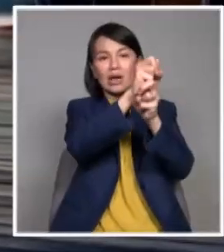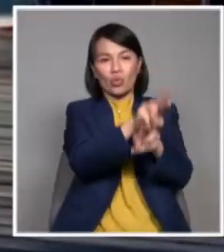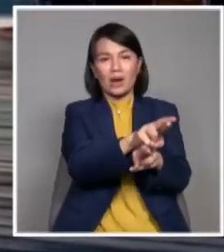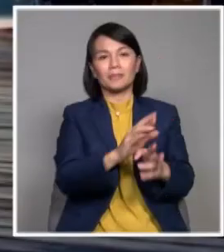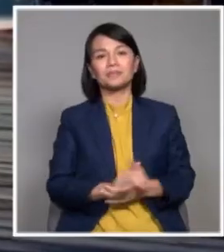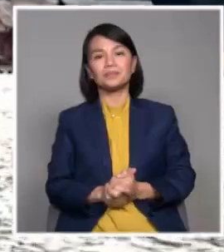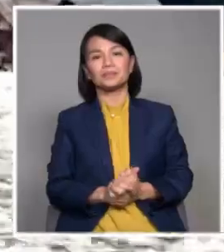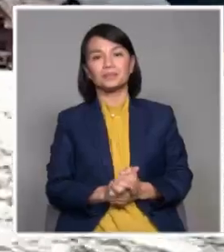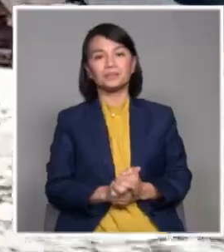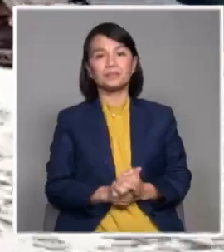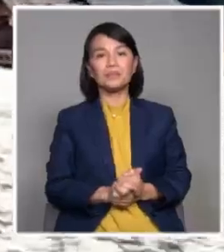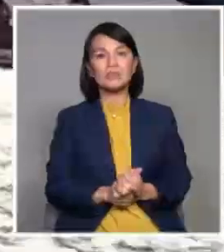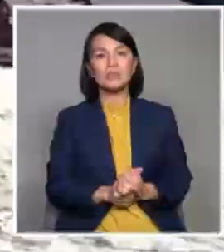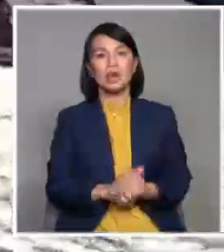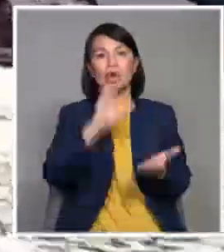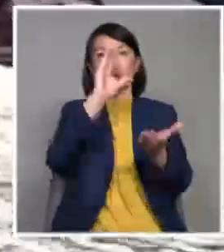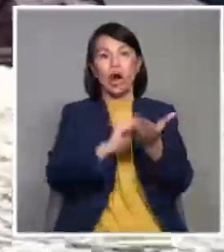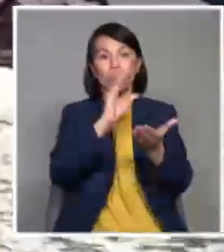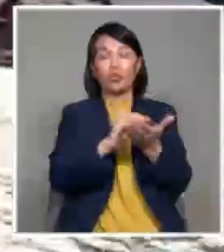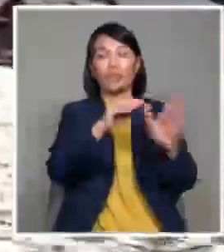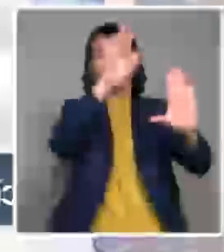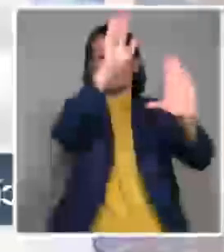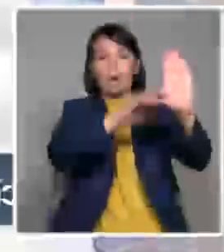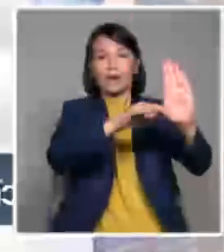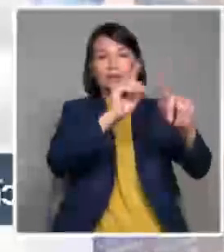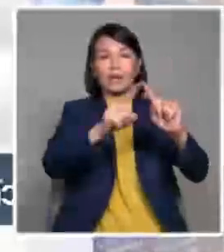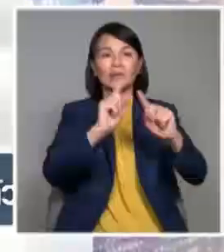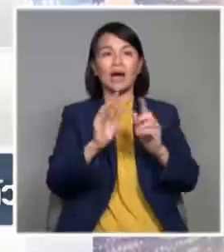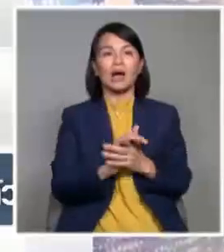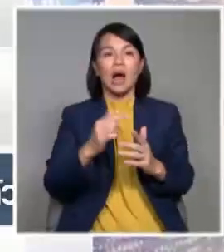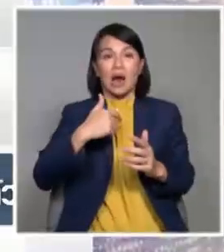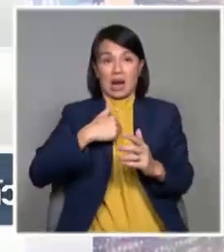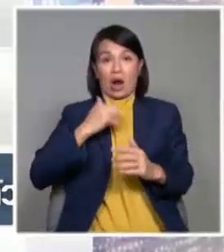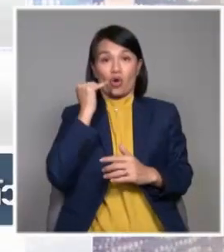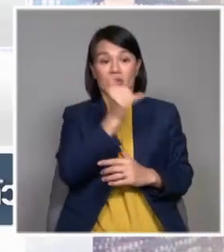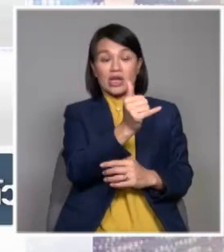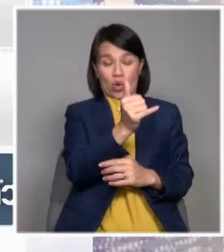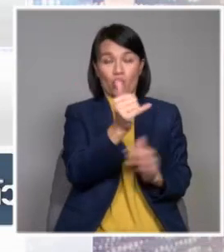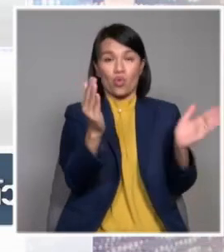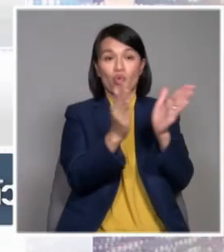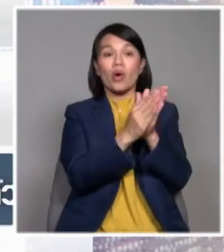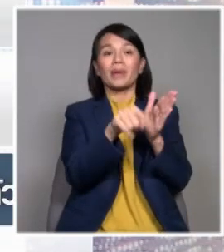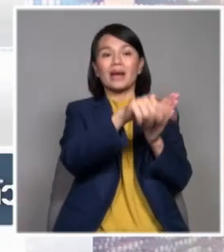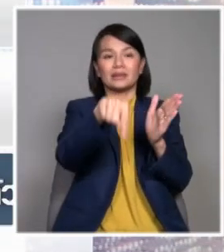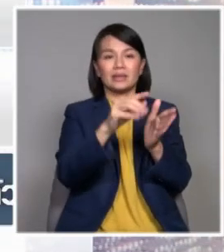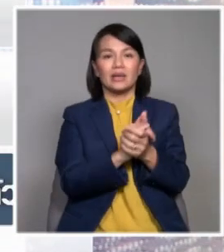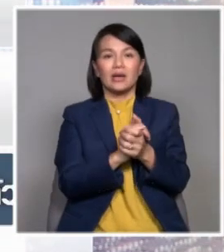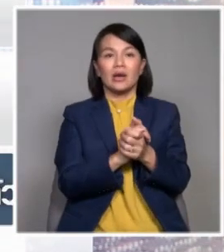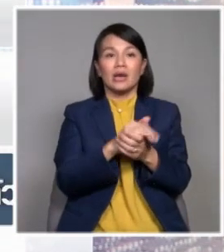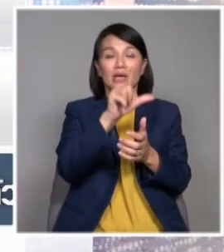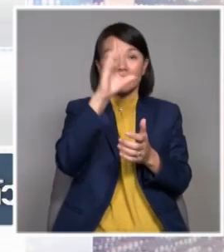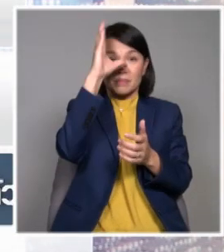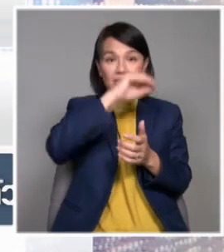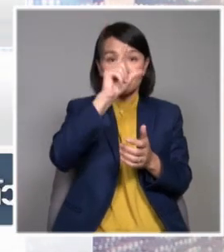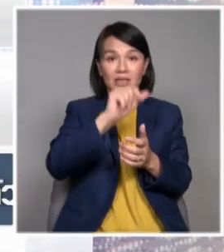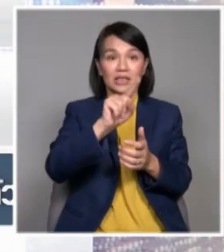ขณะที่การอัปเดตการลงทะเบียนเราเที่ยวด้วยกันข้อมูลณวันที่25กรกฎาคมเวลา